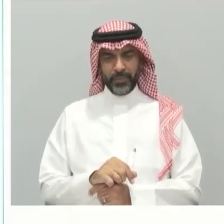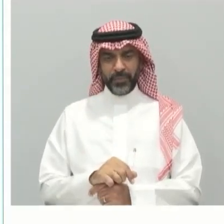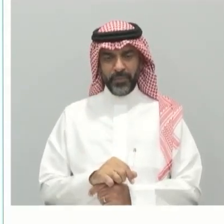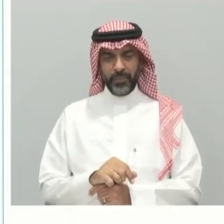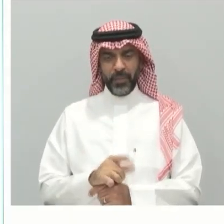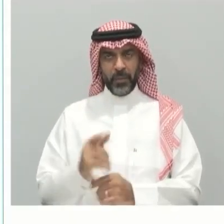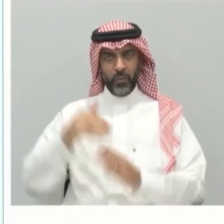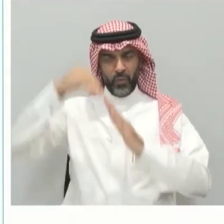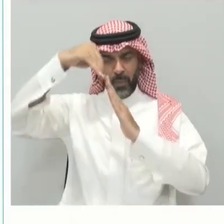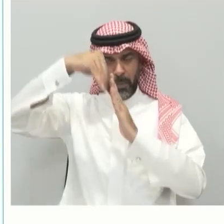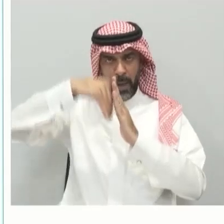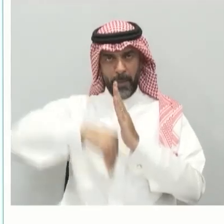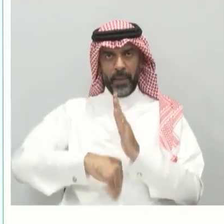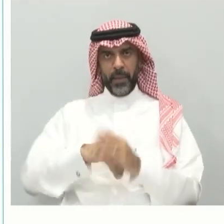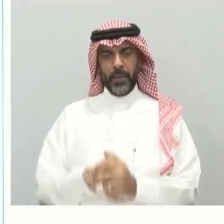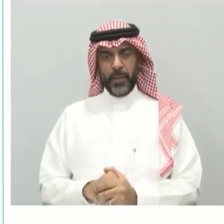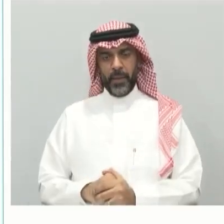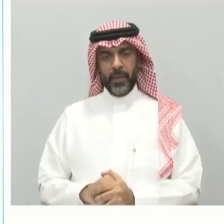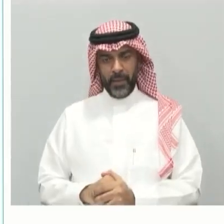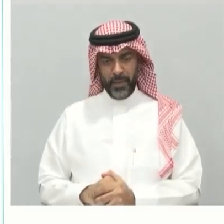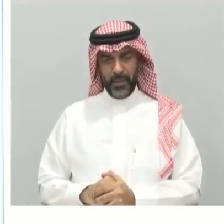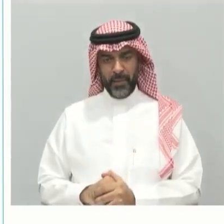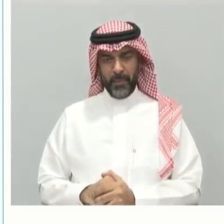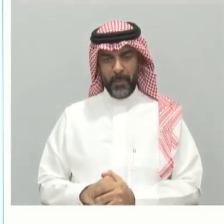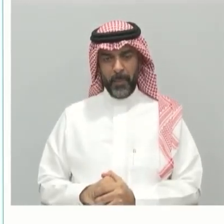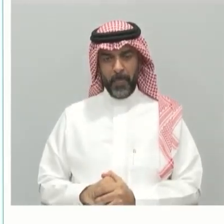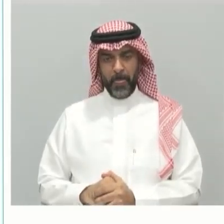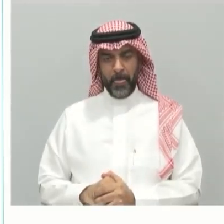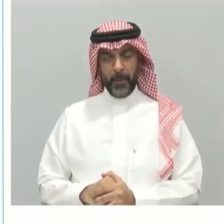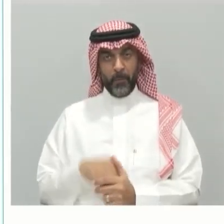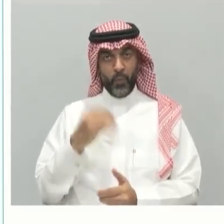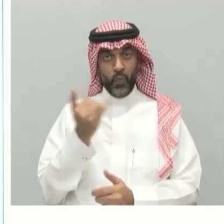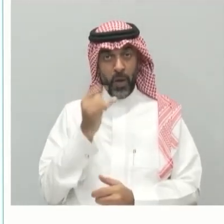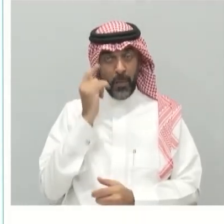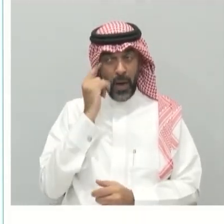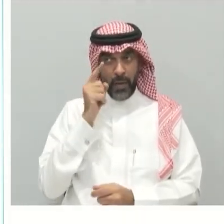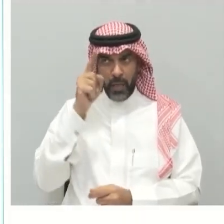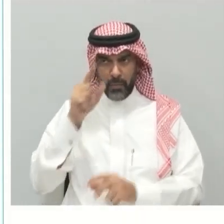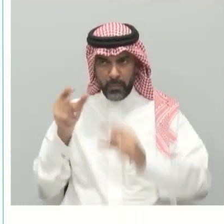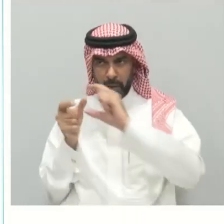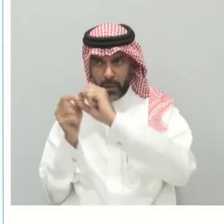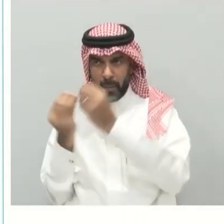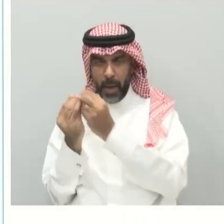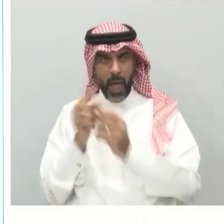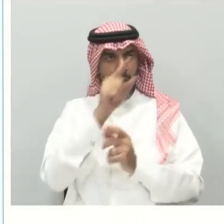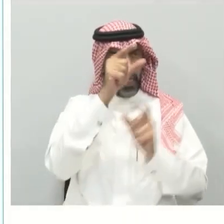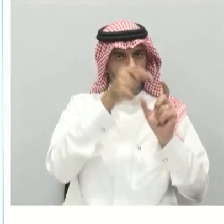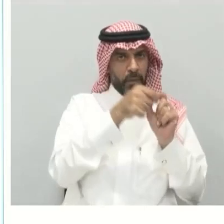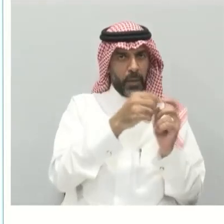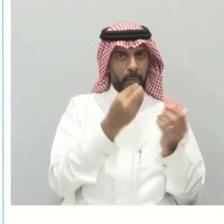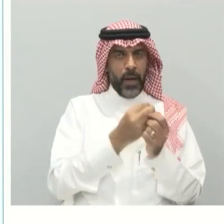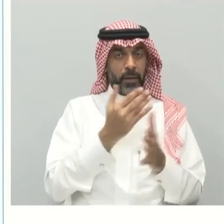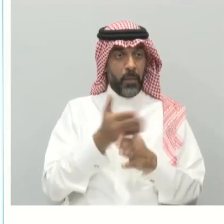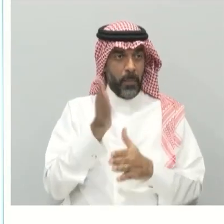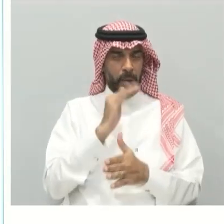مهبط اختزال كاثود مهبط اختزال مهم جدا انك تعرف هذه لانه بنتعرف عليها او على حل